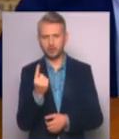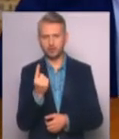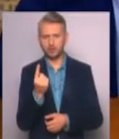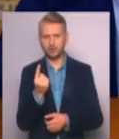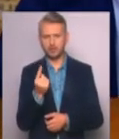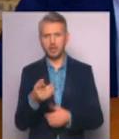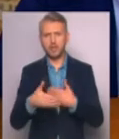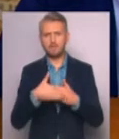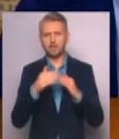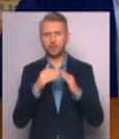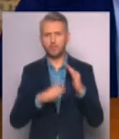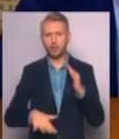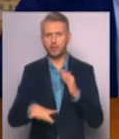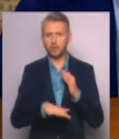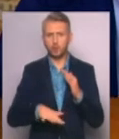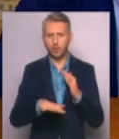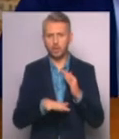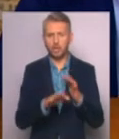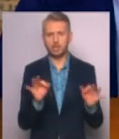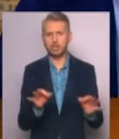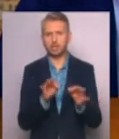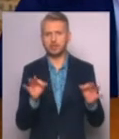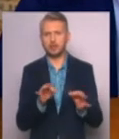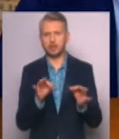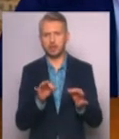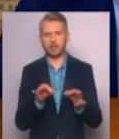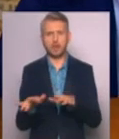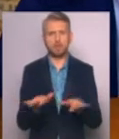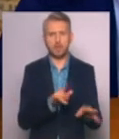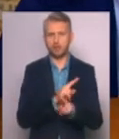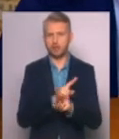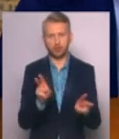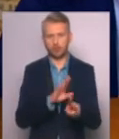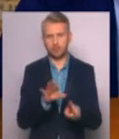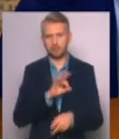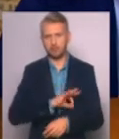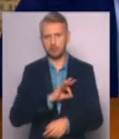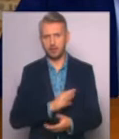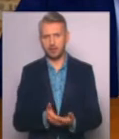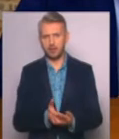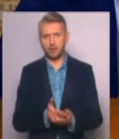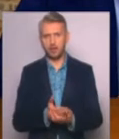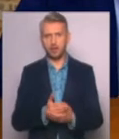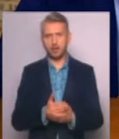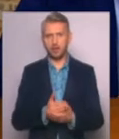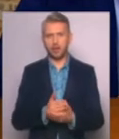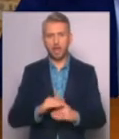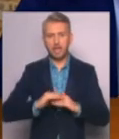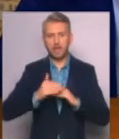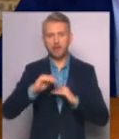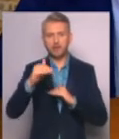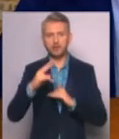придовій території. Ніякі міри ніхто не приймає. Лісниця на придовій